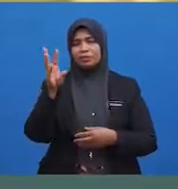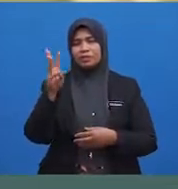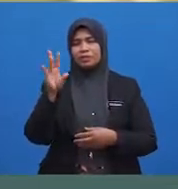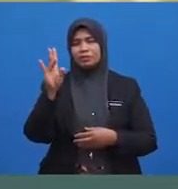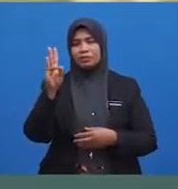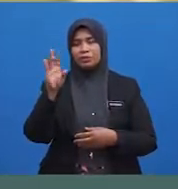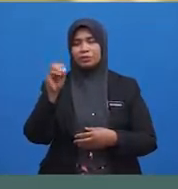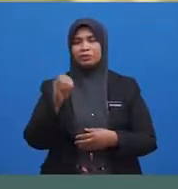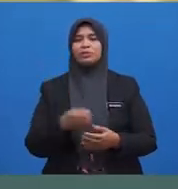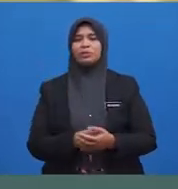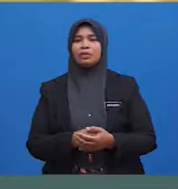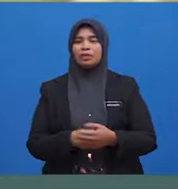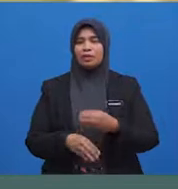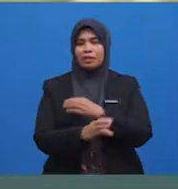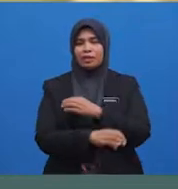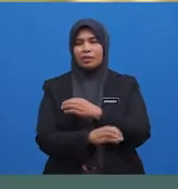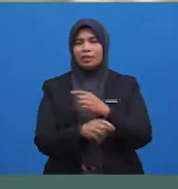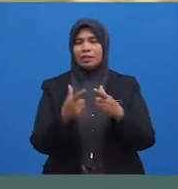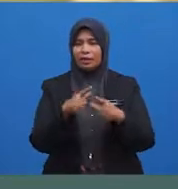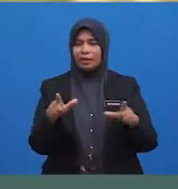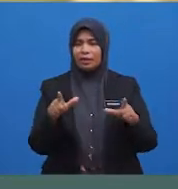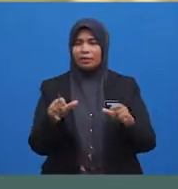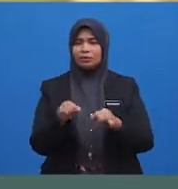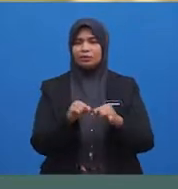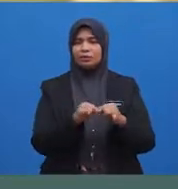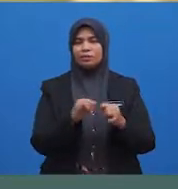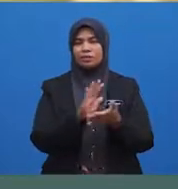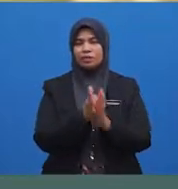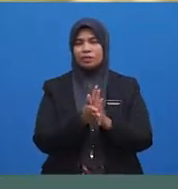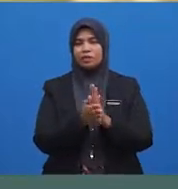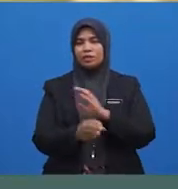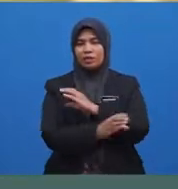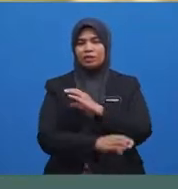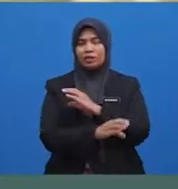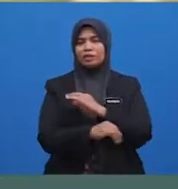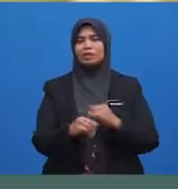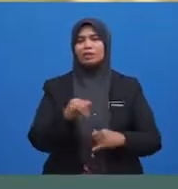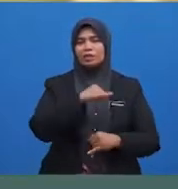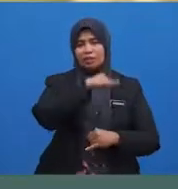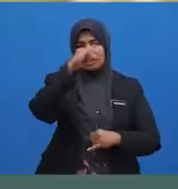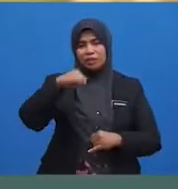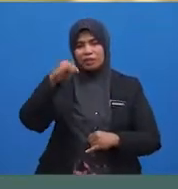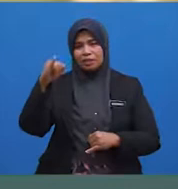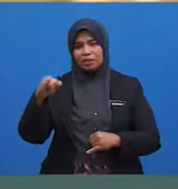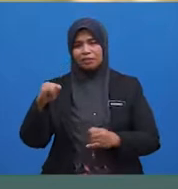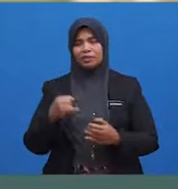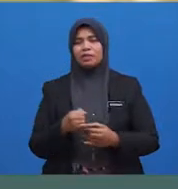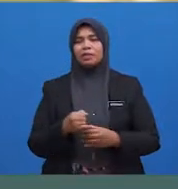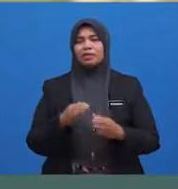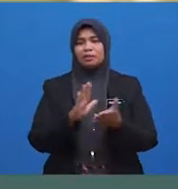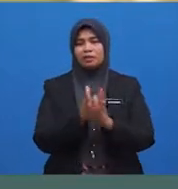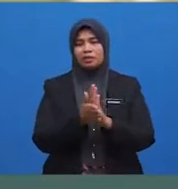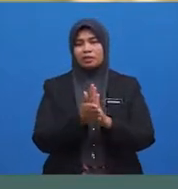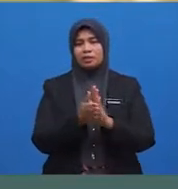lain seperti Jerman dan Perancis menjadi negara perindustrian seperti Britain. Negara-negara Eropah bersaing